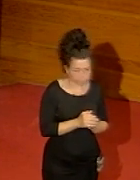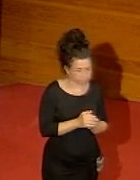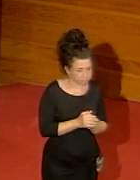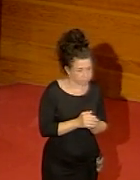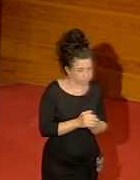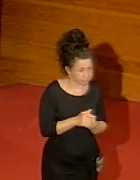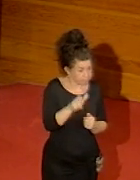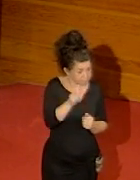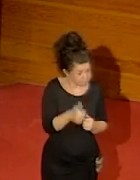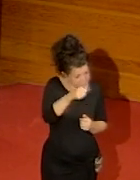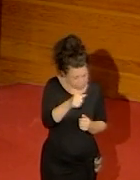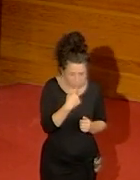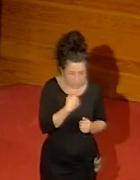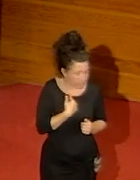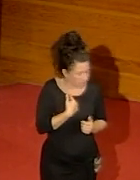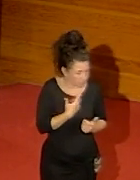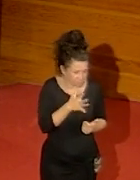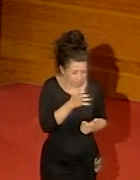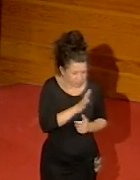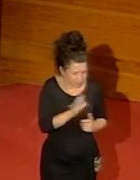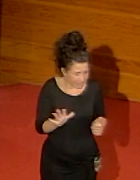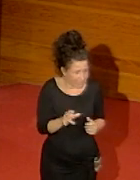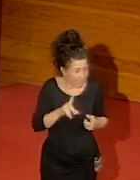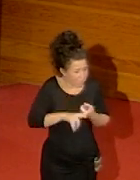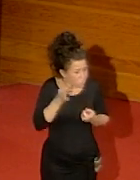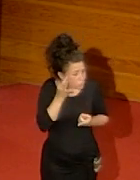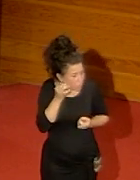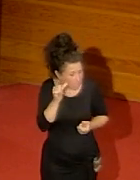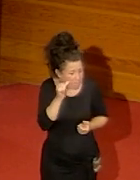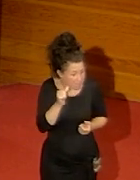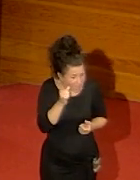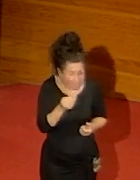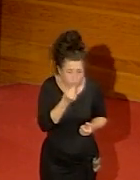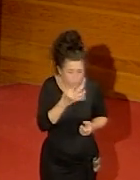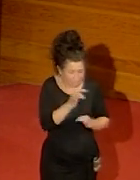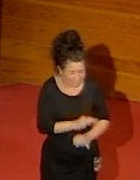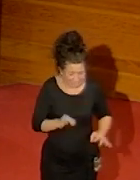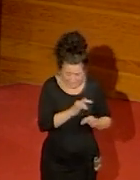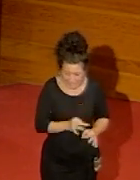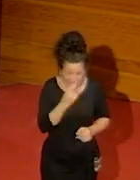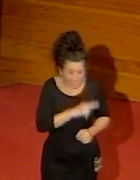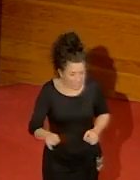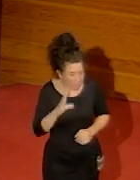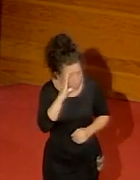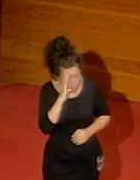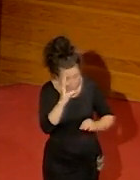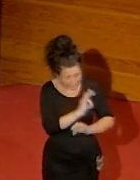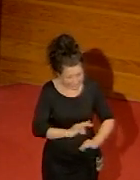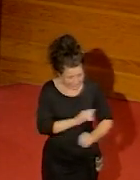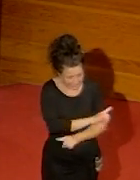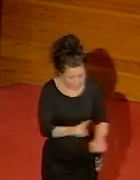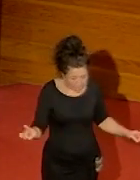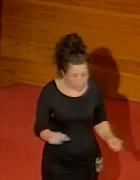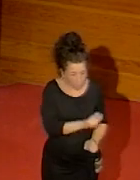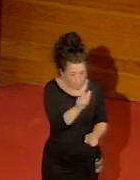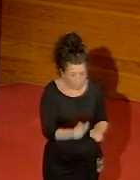Magdit esan digu gaizki daudela, bere emaztea aurrun dagoela eta ez duela jaten, eta aurrak ez duela lorik egiten. Italiara heldu